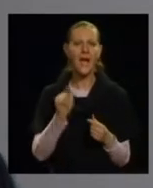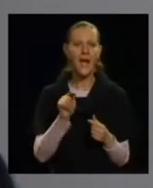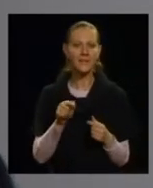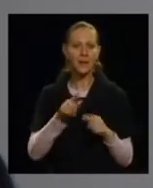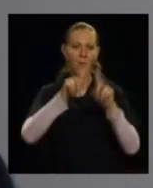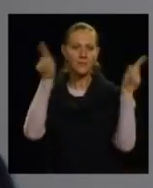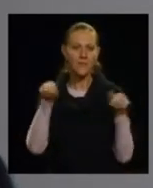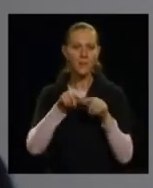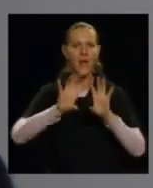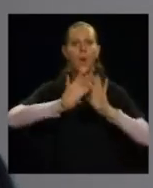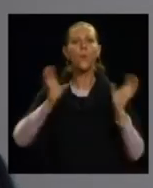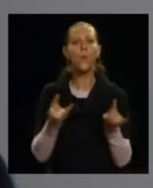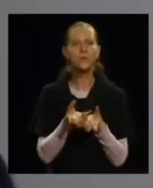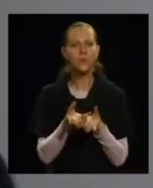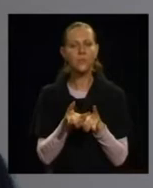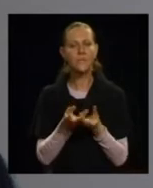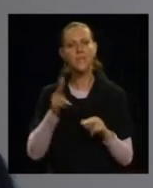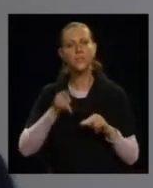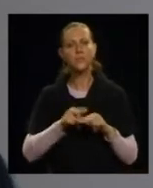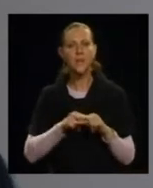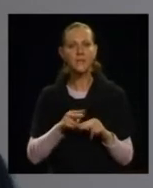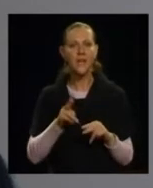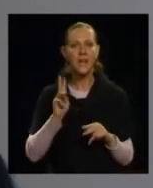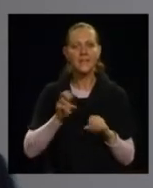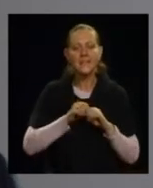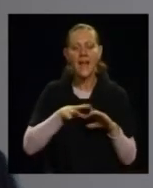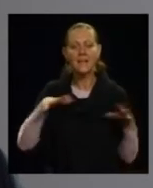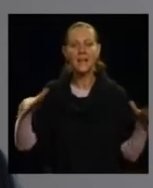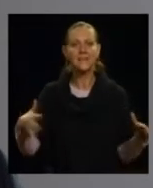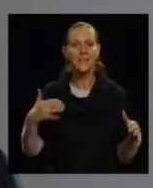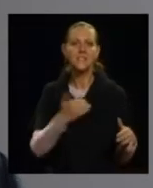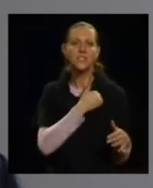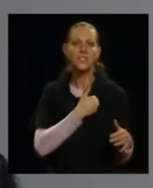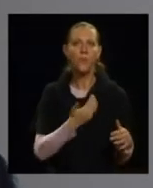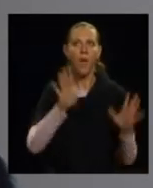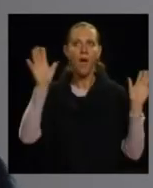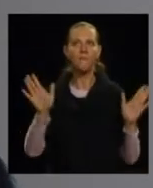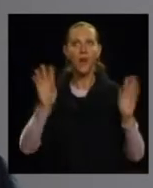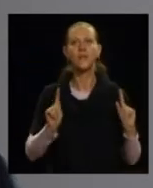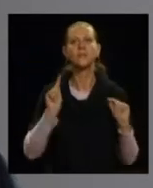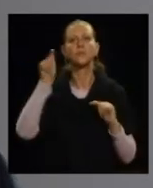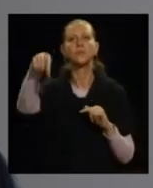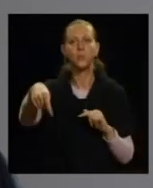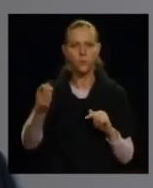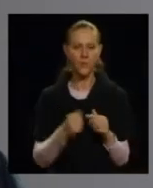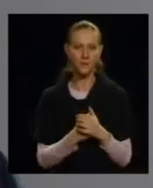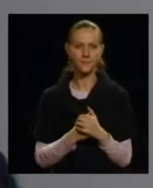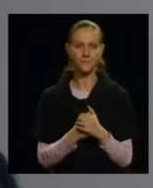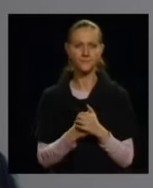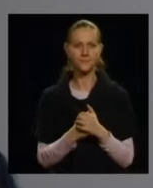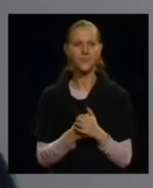a táblának a koszorúzási ünnepségét ki kéne terjeszteni az iskola falain túlra,